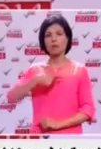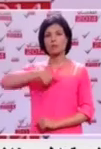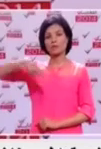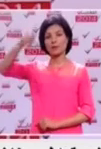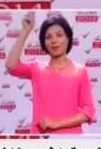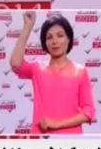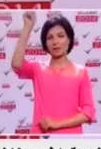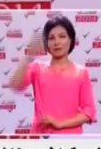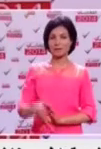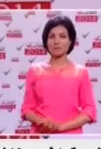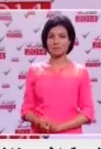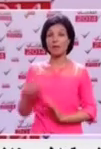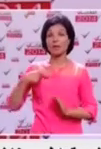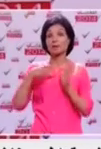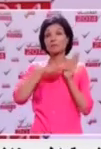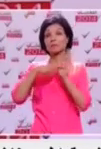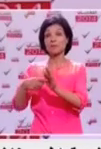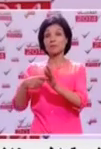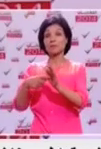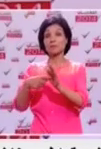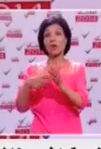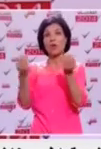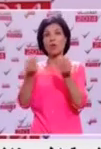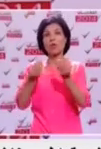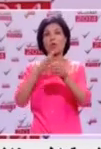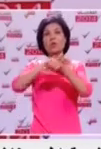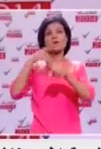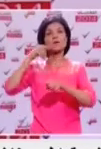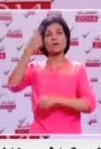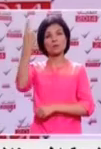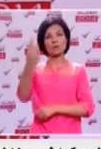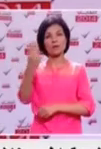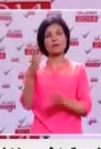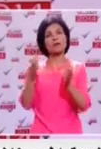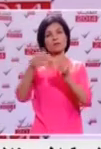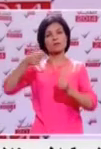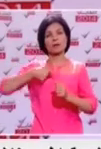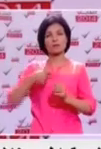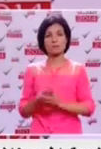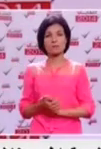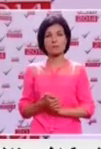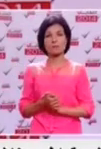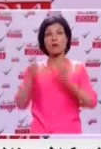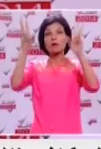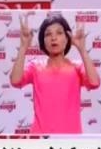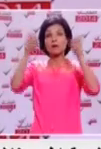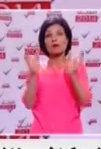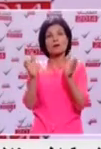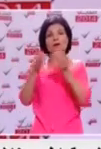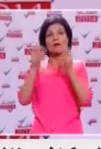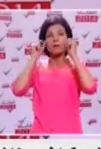بسم الله الرحمن الرحيم. محمد بنوني، دائرة نائب الواحد عن حزب التيار الديمقراطي. شعار الحزب